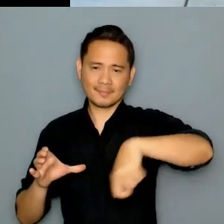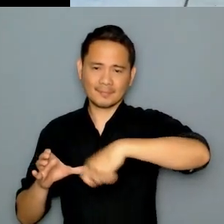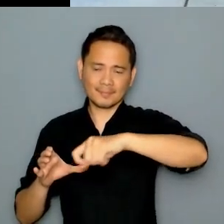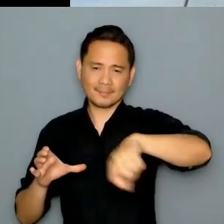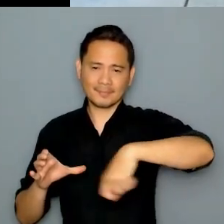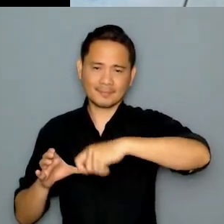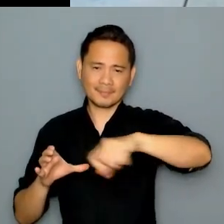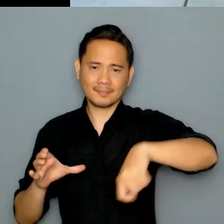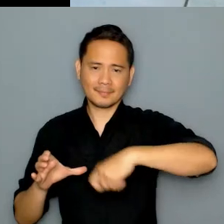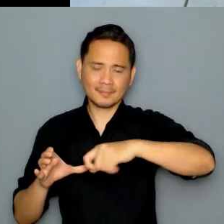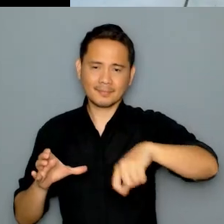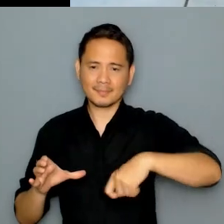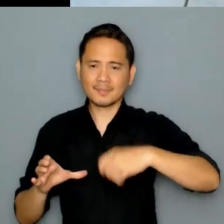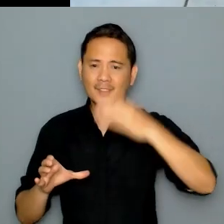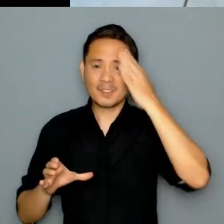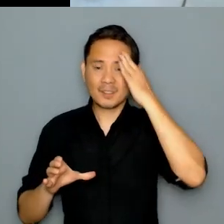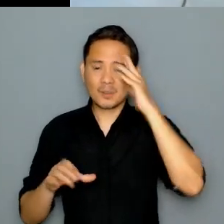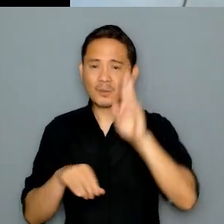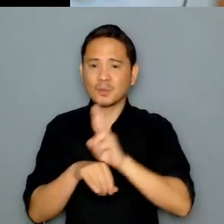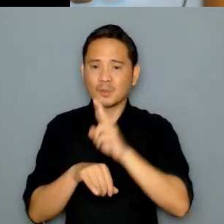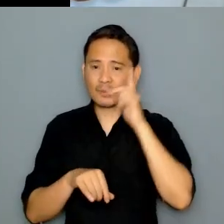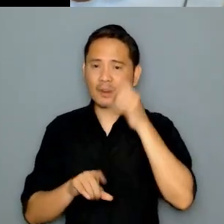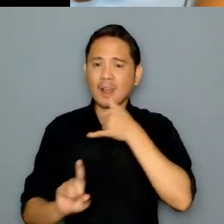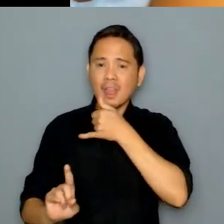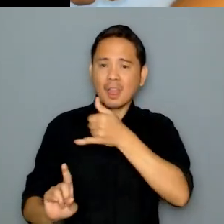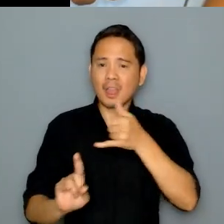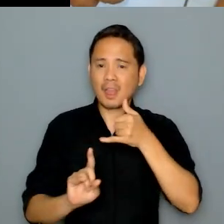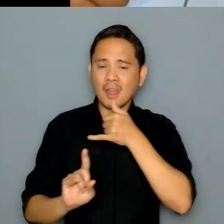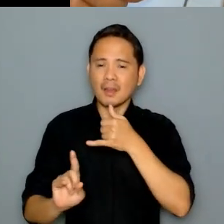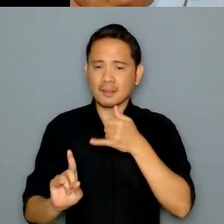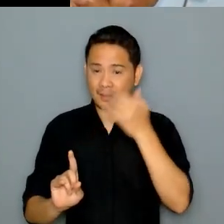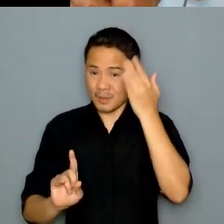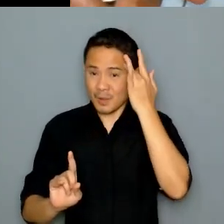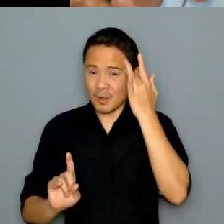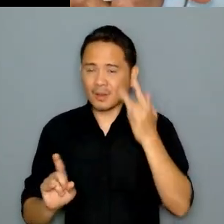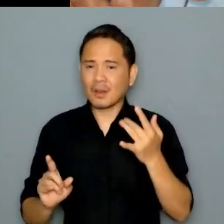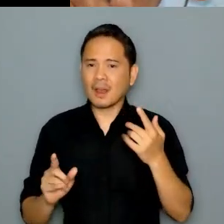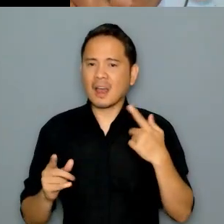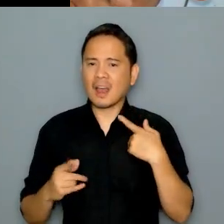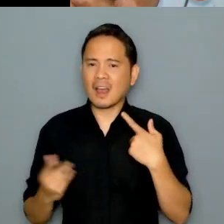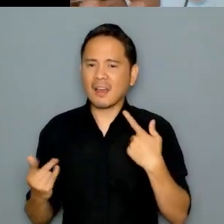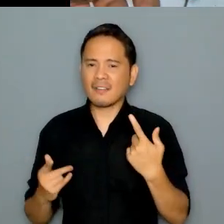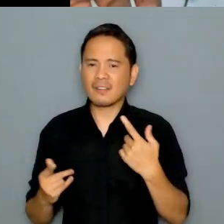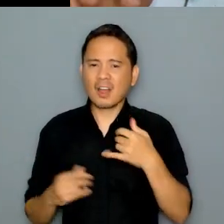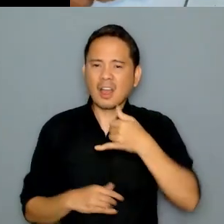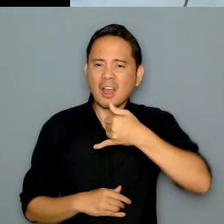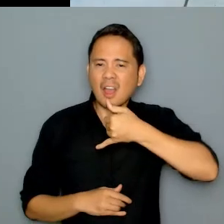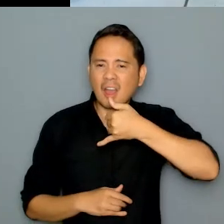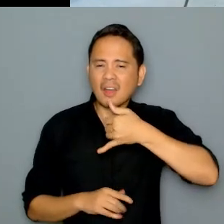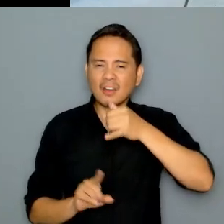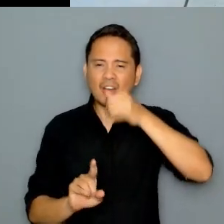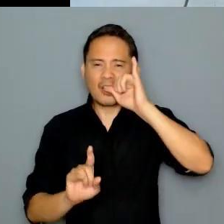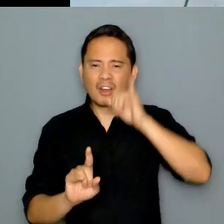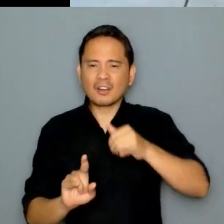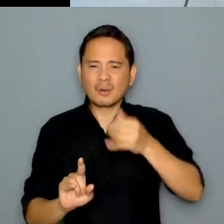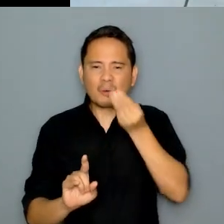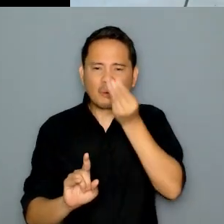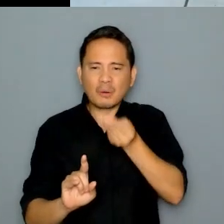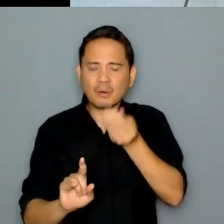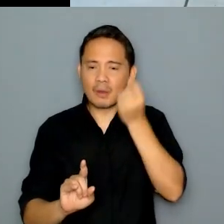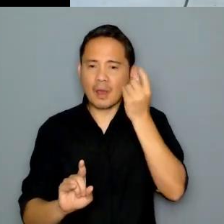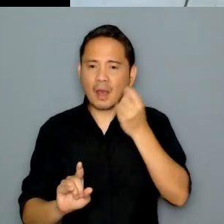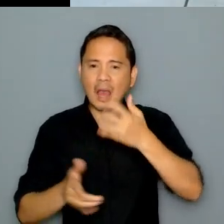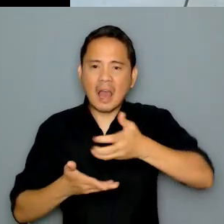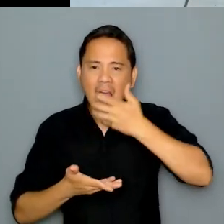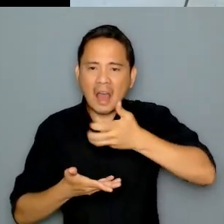napaka ano sa pulutan. Konting uminom ng alak, tapos ang daming pulutan. Ganon. Na wala nang mapaglagyan. Pagka